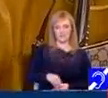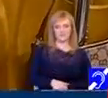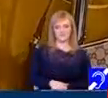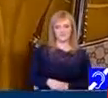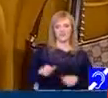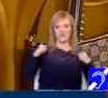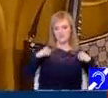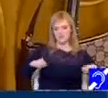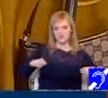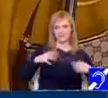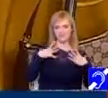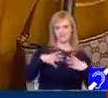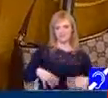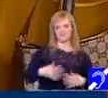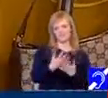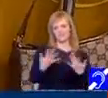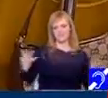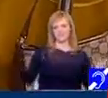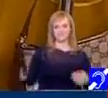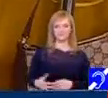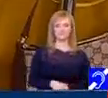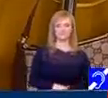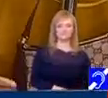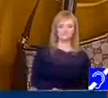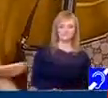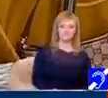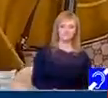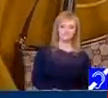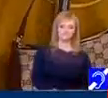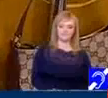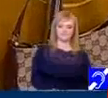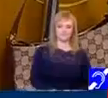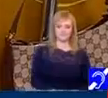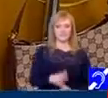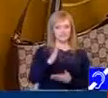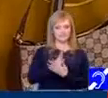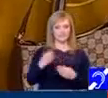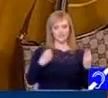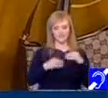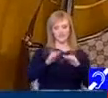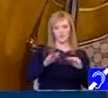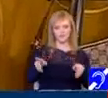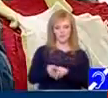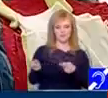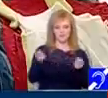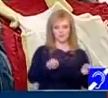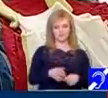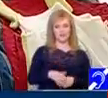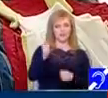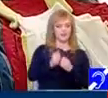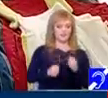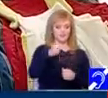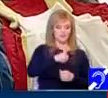Jachete, maiouri, diverse, costumașe și deja și din ale copilului ceva din hăinuțe.